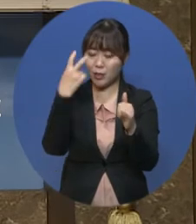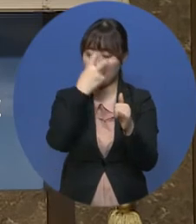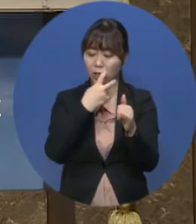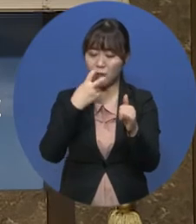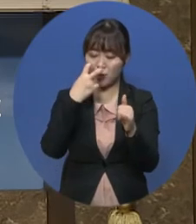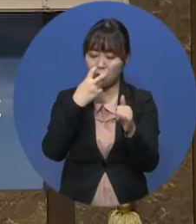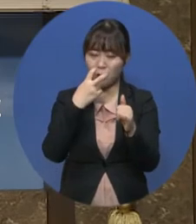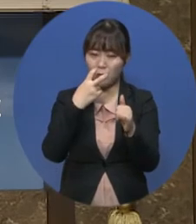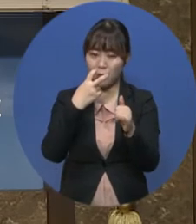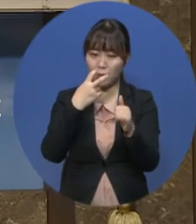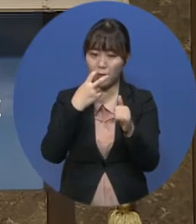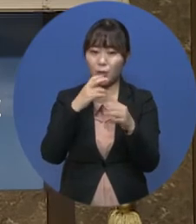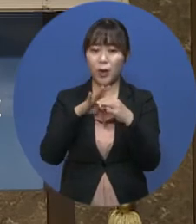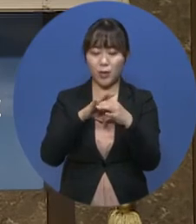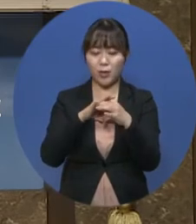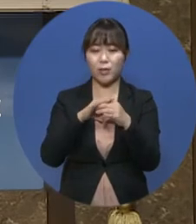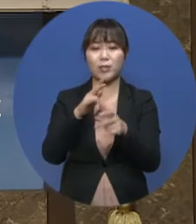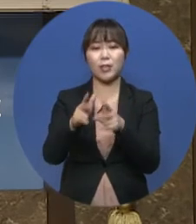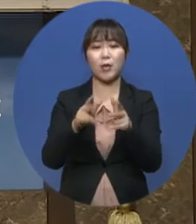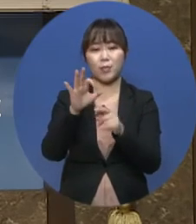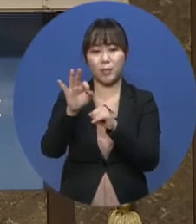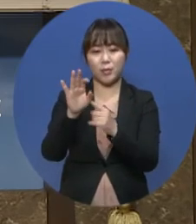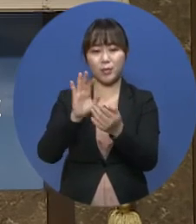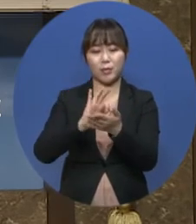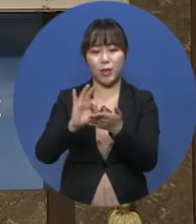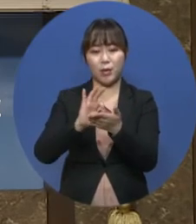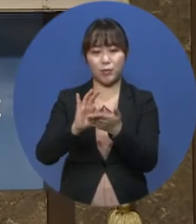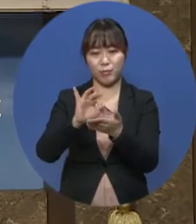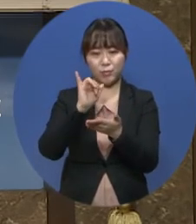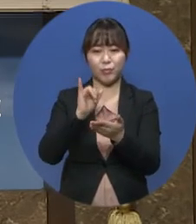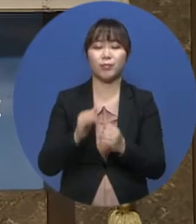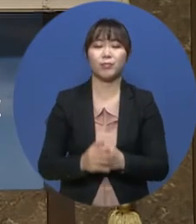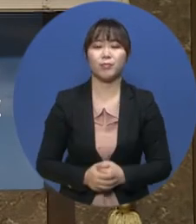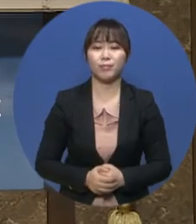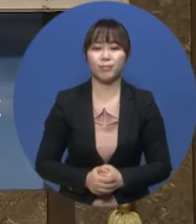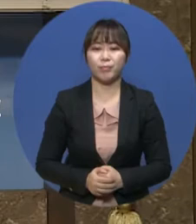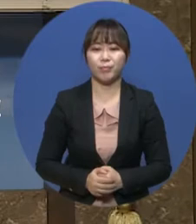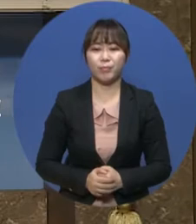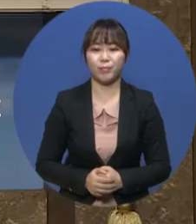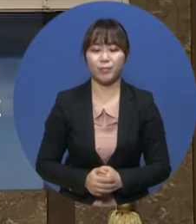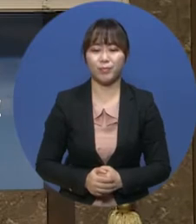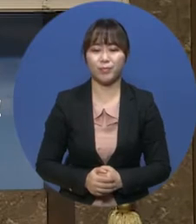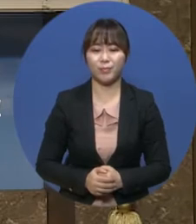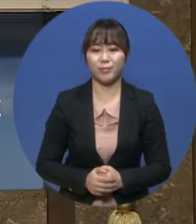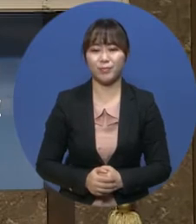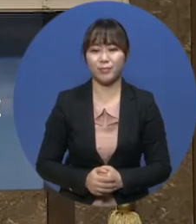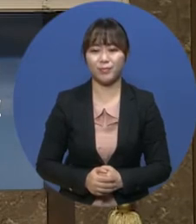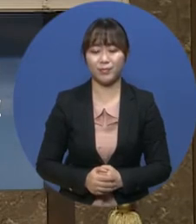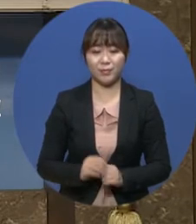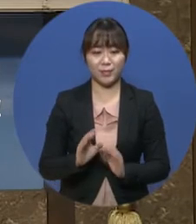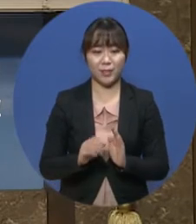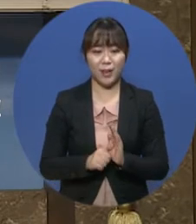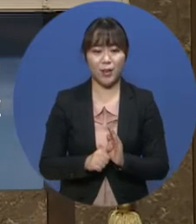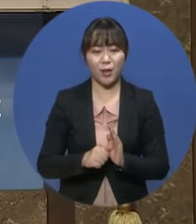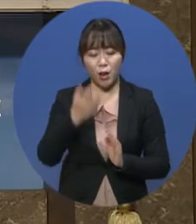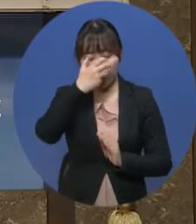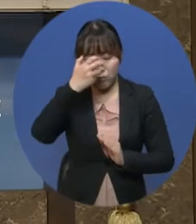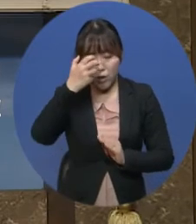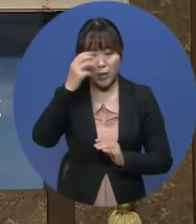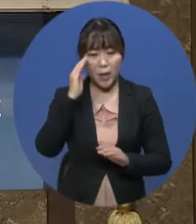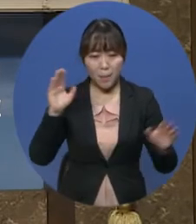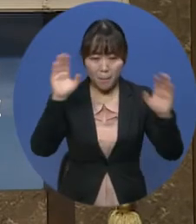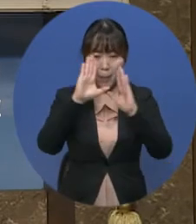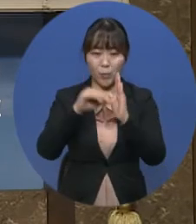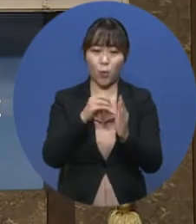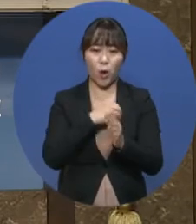진료하는 데 사업으로 사생 아세요 이렇게도 하고 그때 네 뭐 후원에 회원으로 가입하시는 분들도